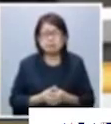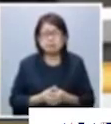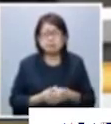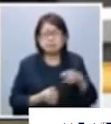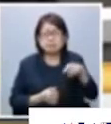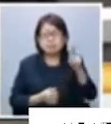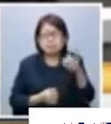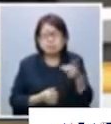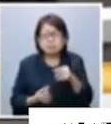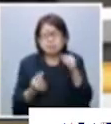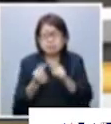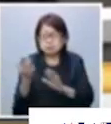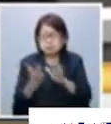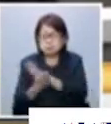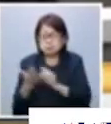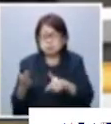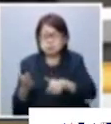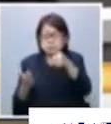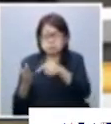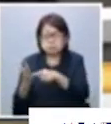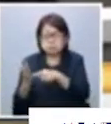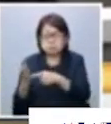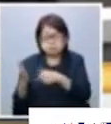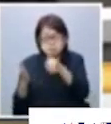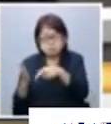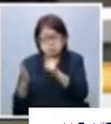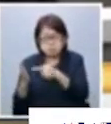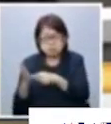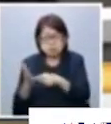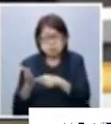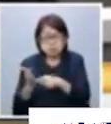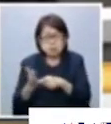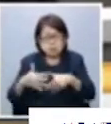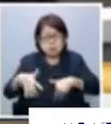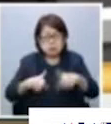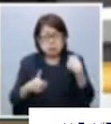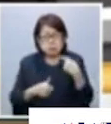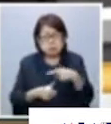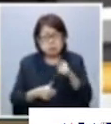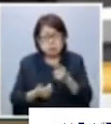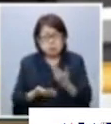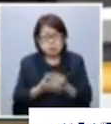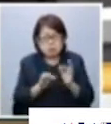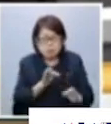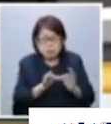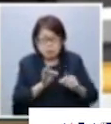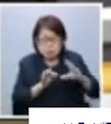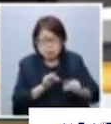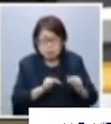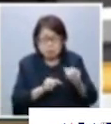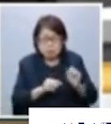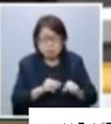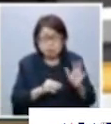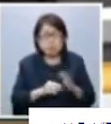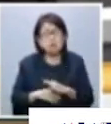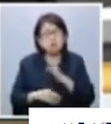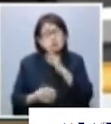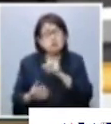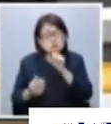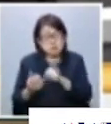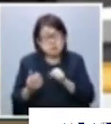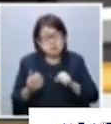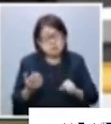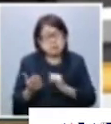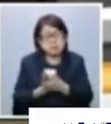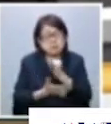ยชน์กับประเทศชาติและประชาชนและเกิดการประหยัดหรือไม่ถ้าเป็นอย่างนั้นเนี่ยผ